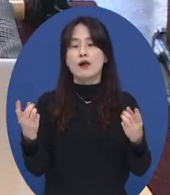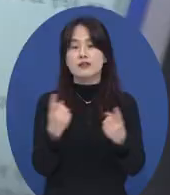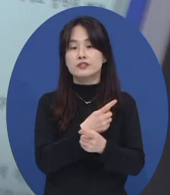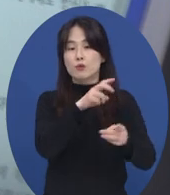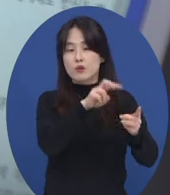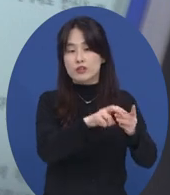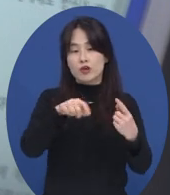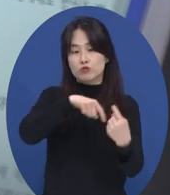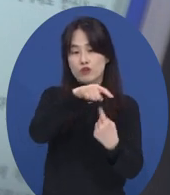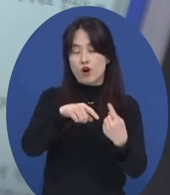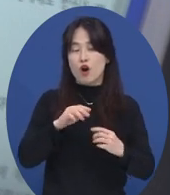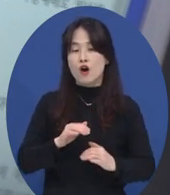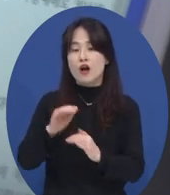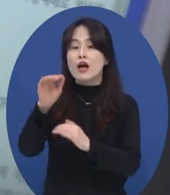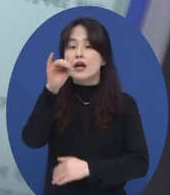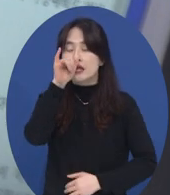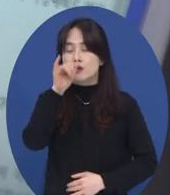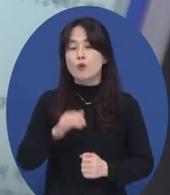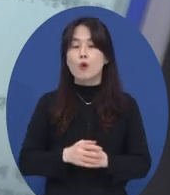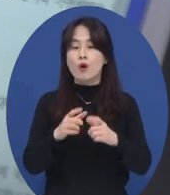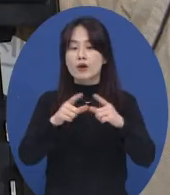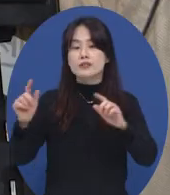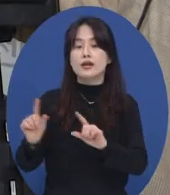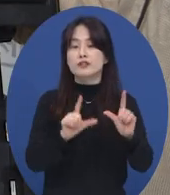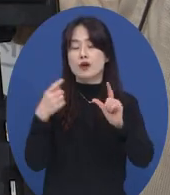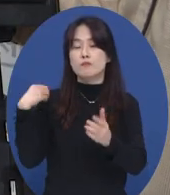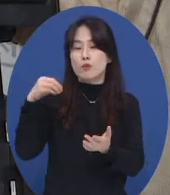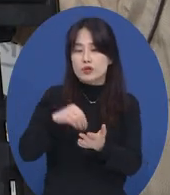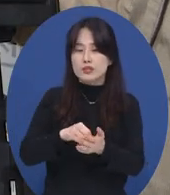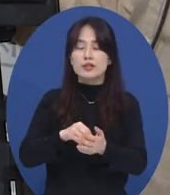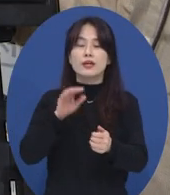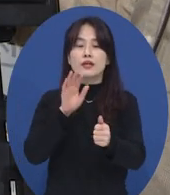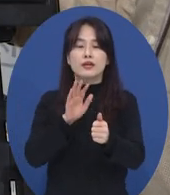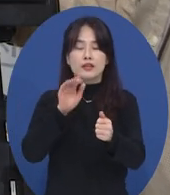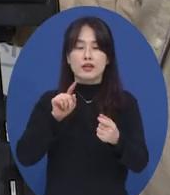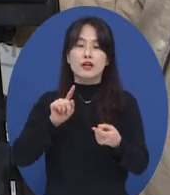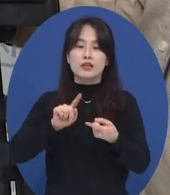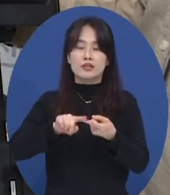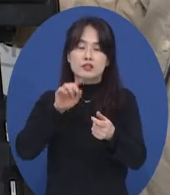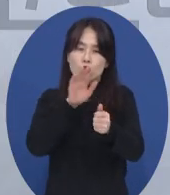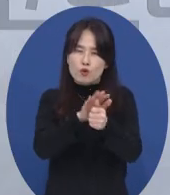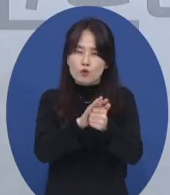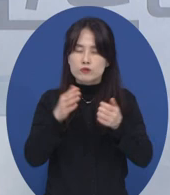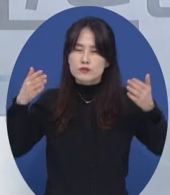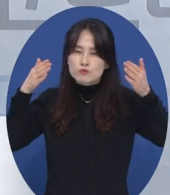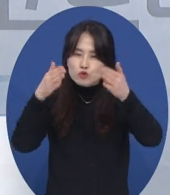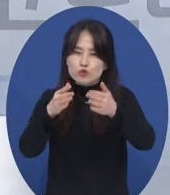들어가고 환자의 일상복귀 지원에 방점을 두겠다고 방향키를 잡았습니다.